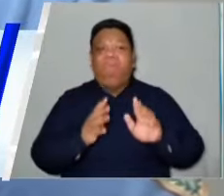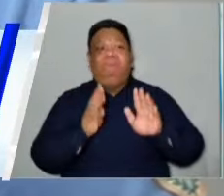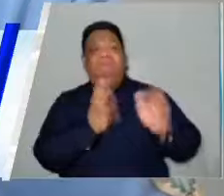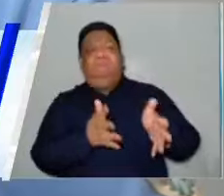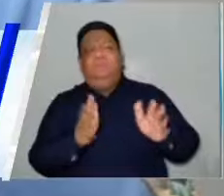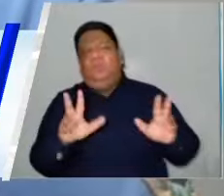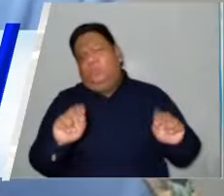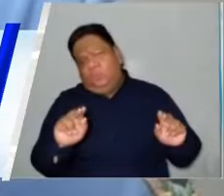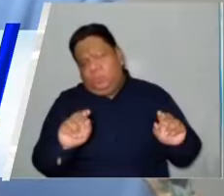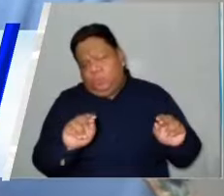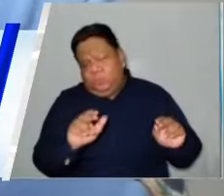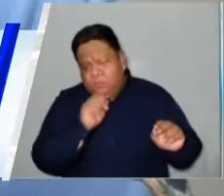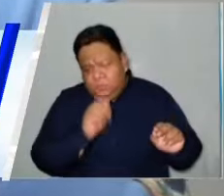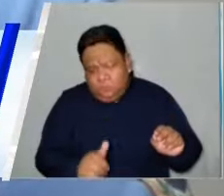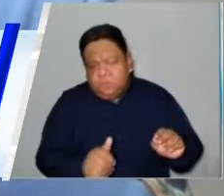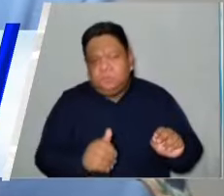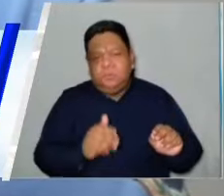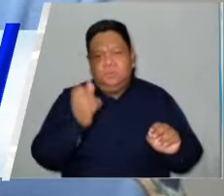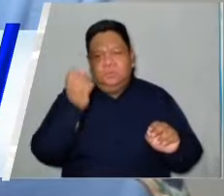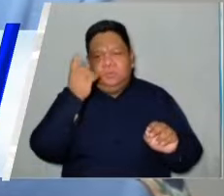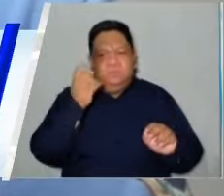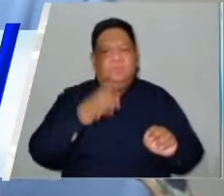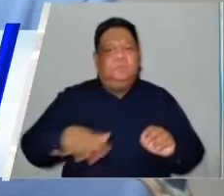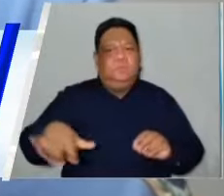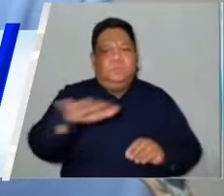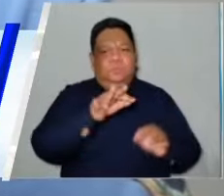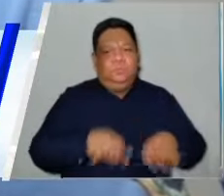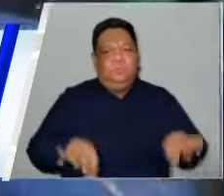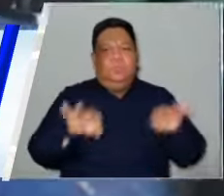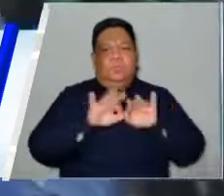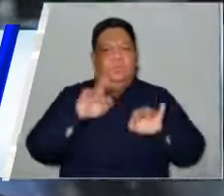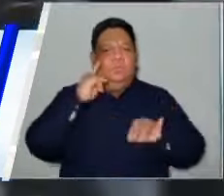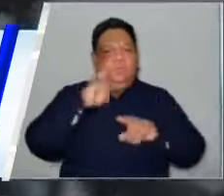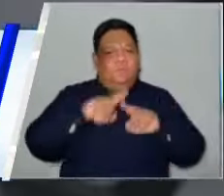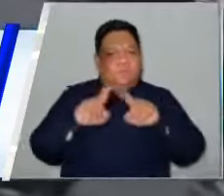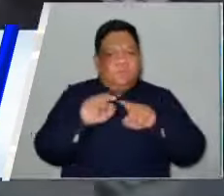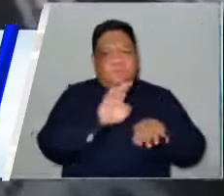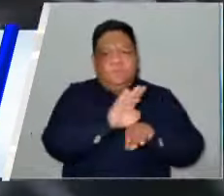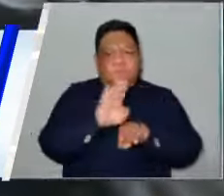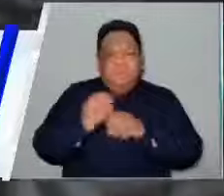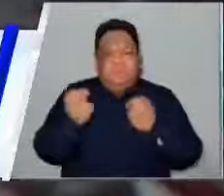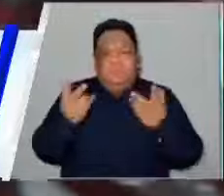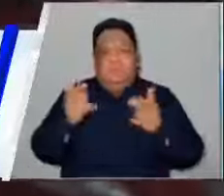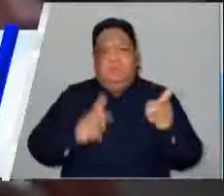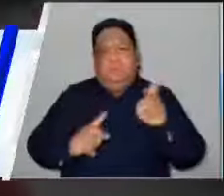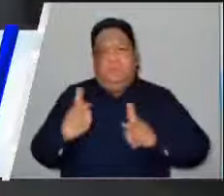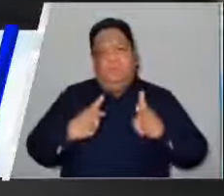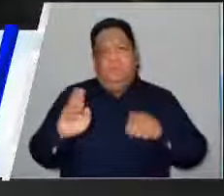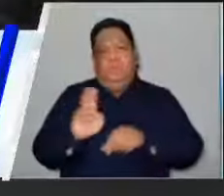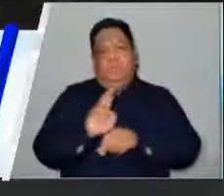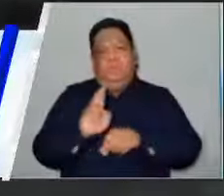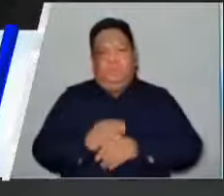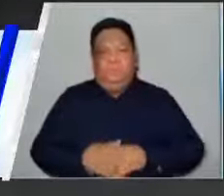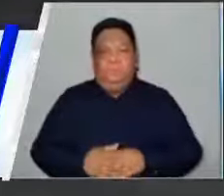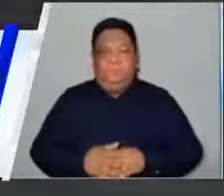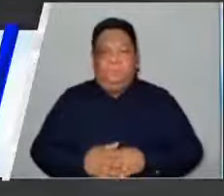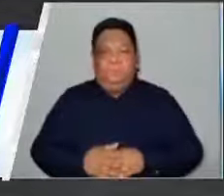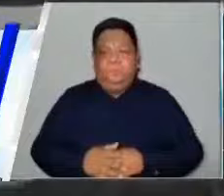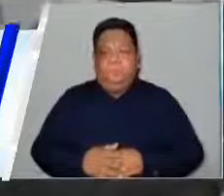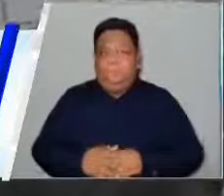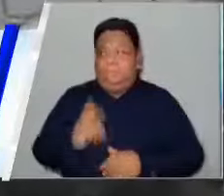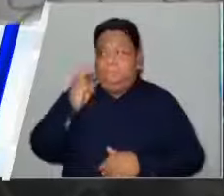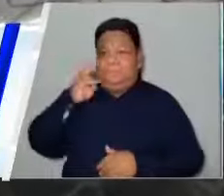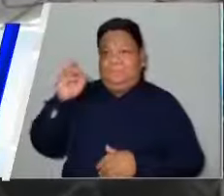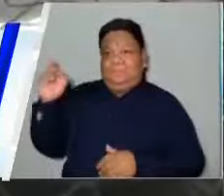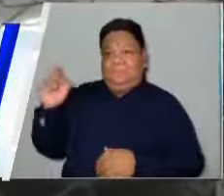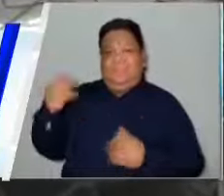nga, strategic place po yan ang mga sub-shmit na maraming tao. Sa impounding area na ito, dinala ang dalawang inabando